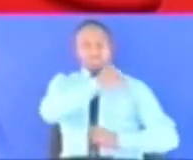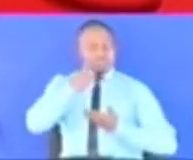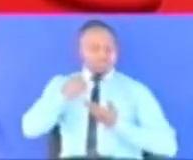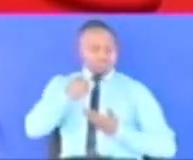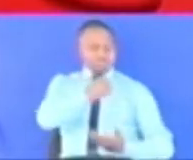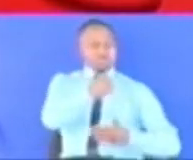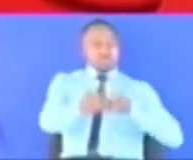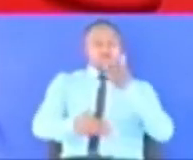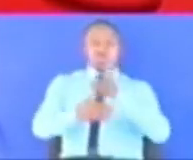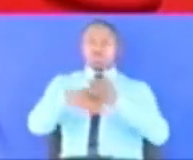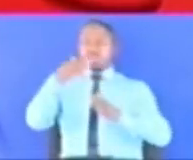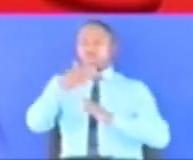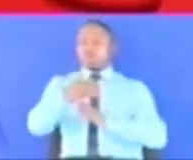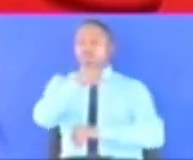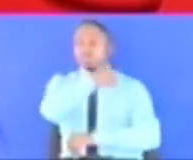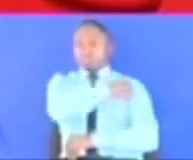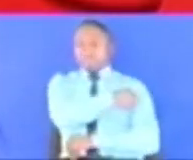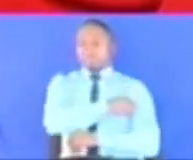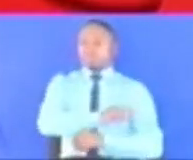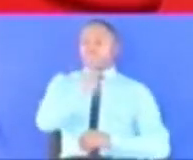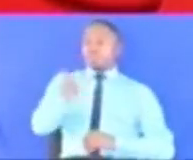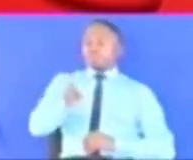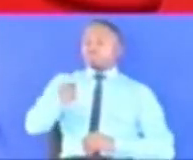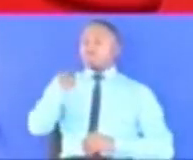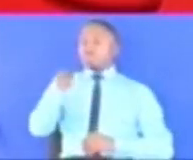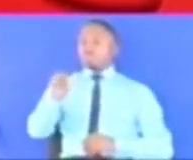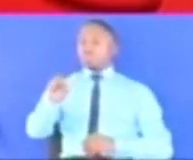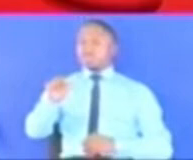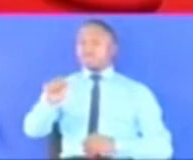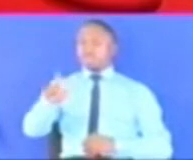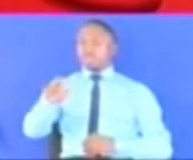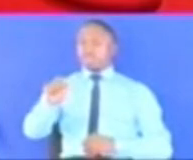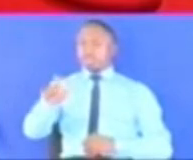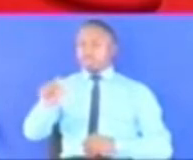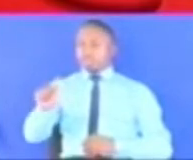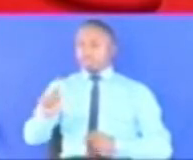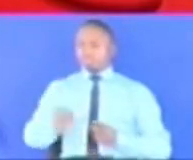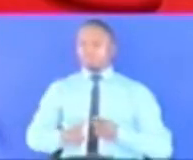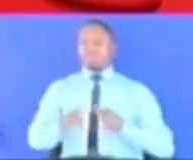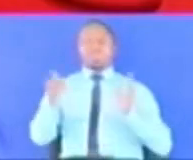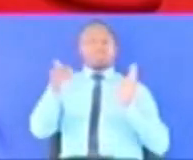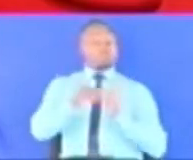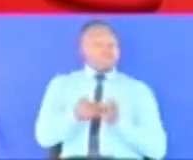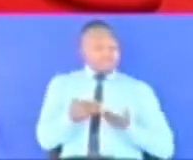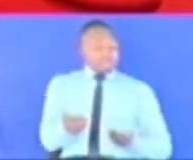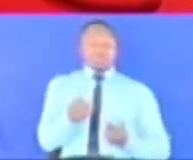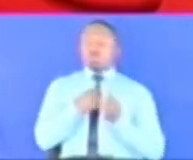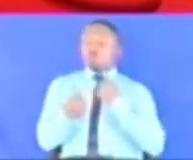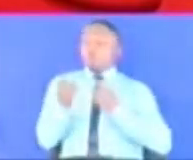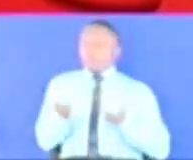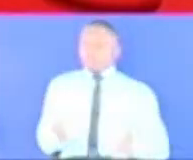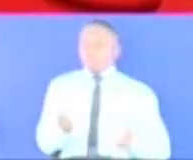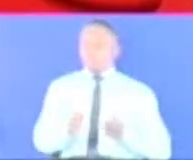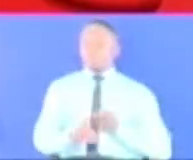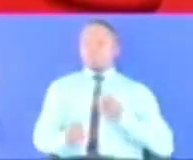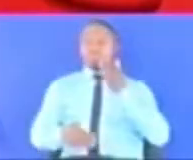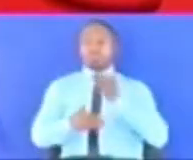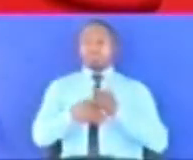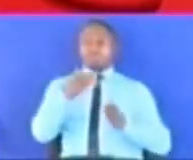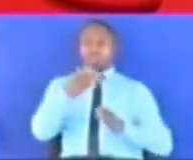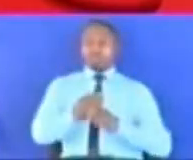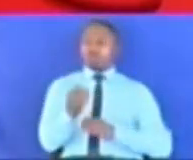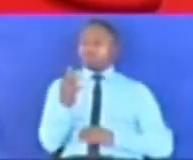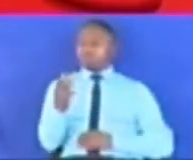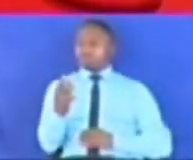ya ujenzi wa hospitali ya halmashauri ya Msalala. Mpaka tunavyoongea hivi majengo